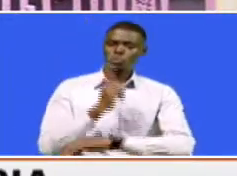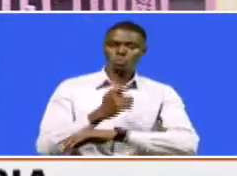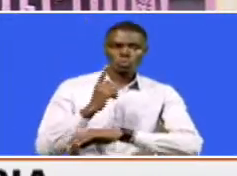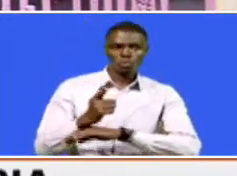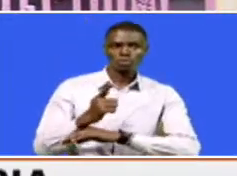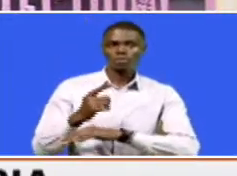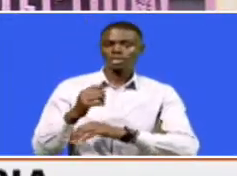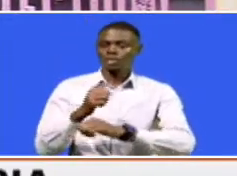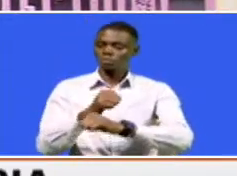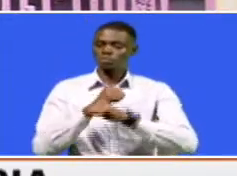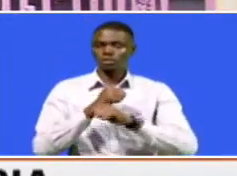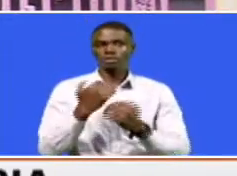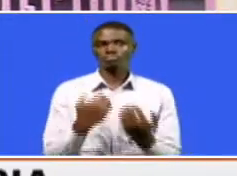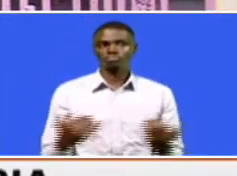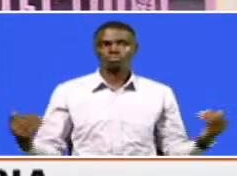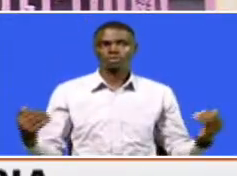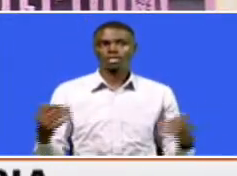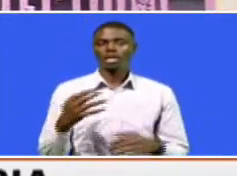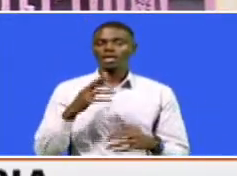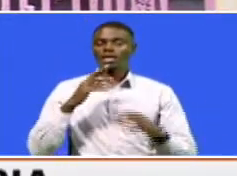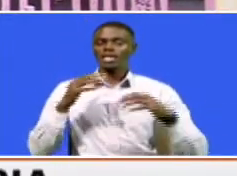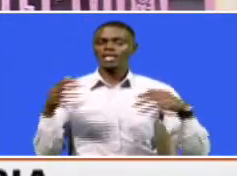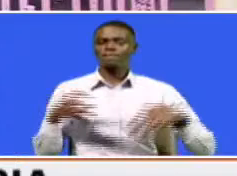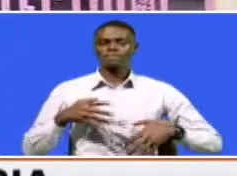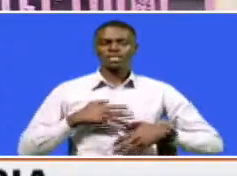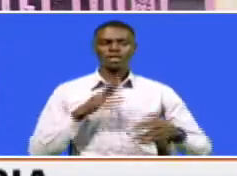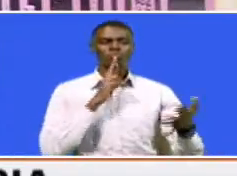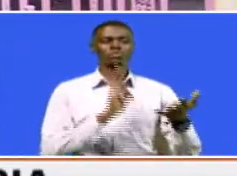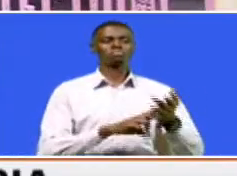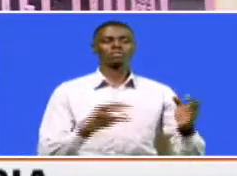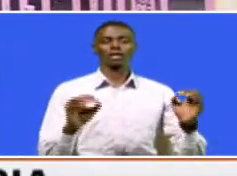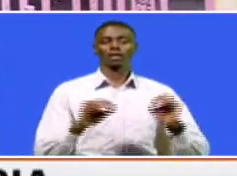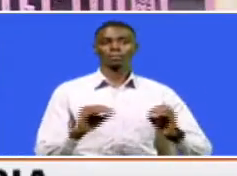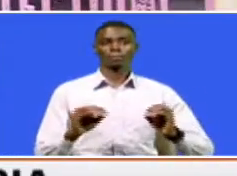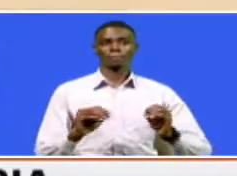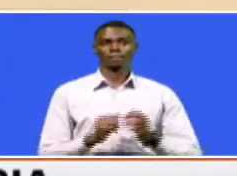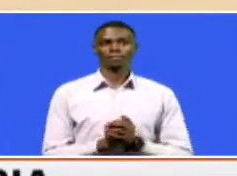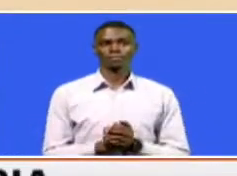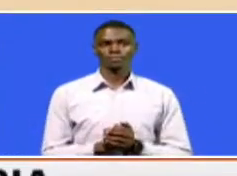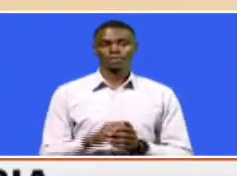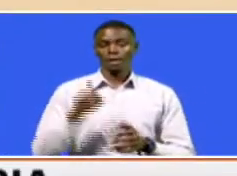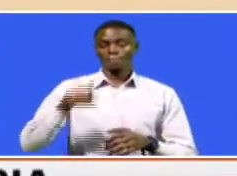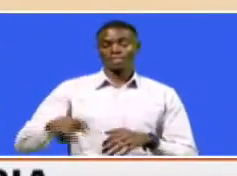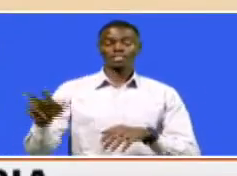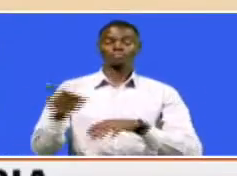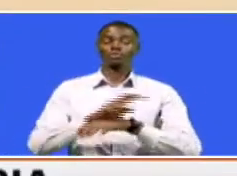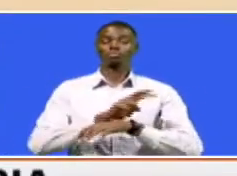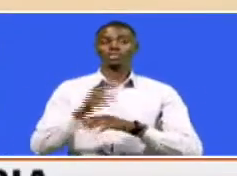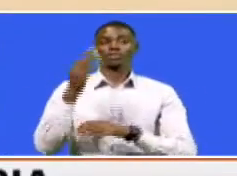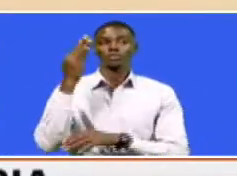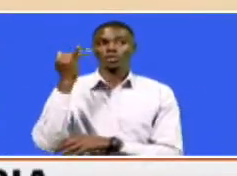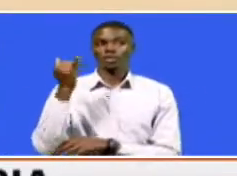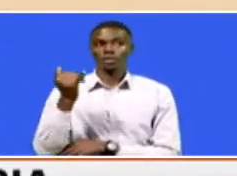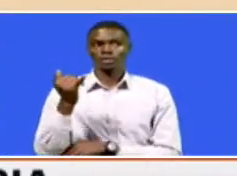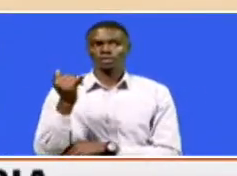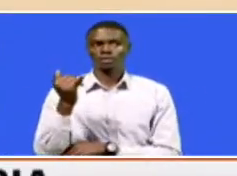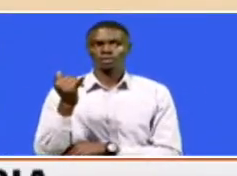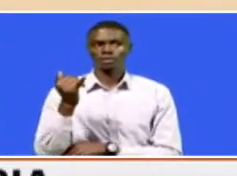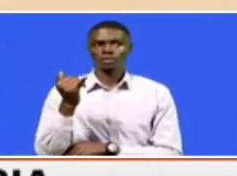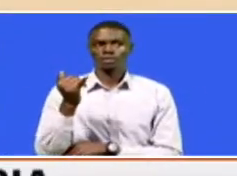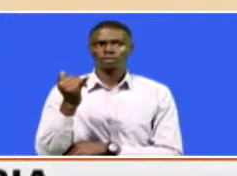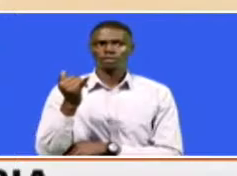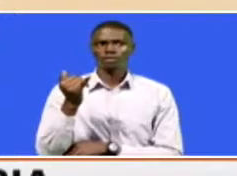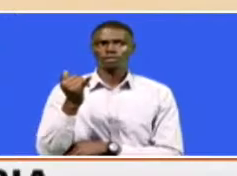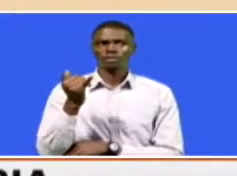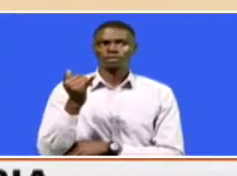kuwakinga wana wao na wasiogope kuripoti kwa idara za polisi. That's good to be observant because a child who's gone